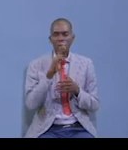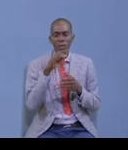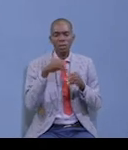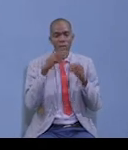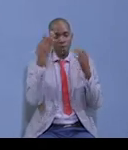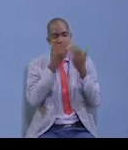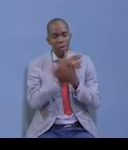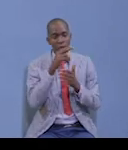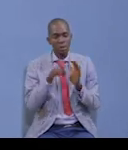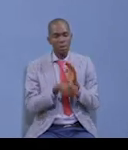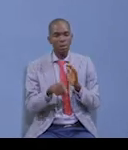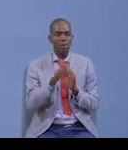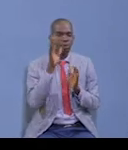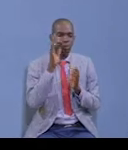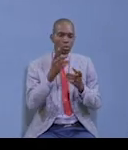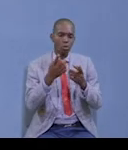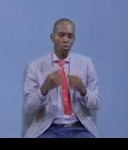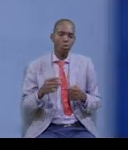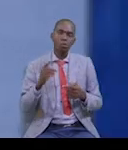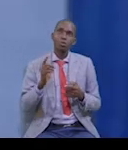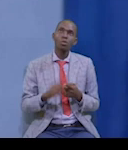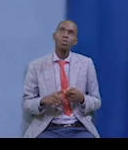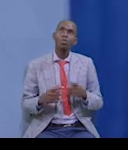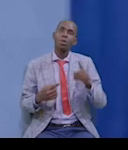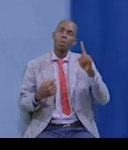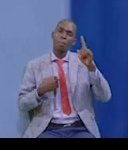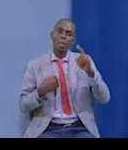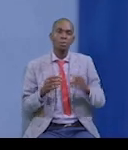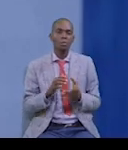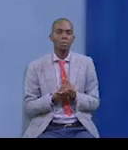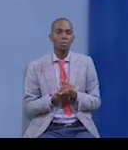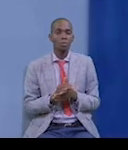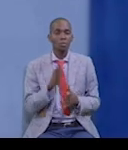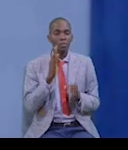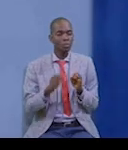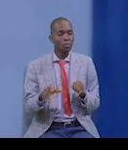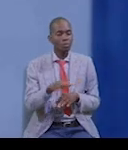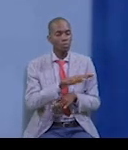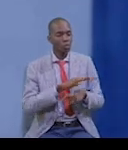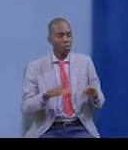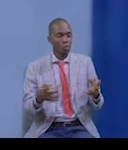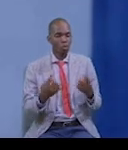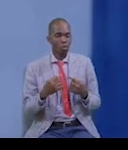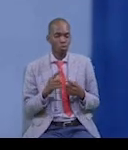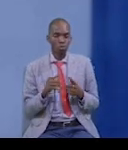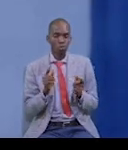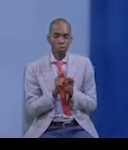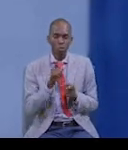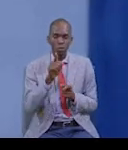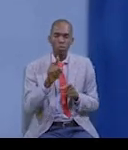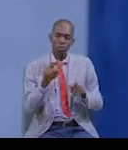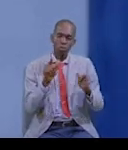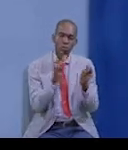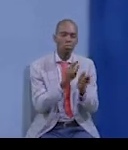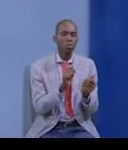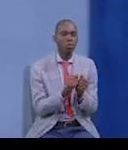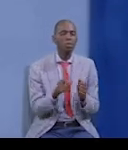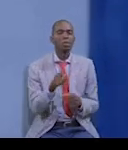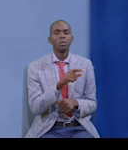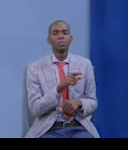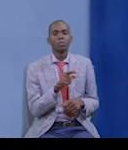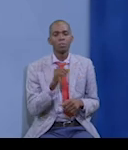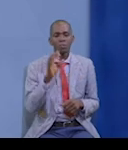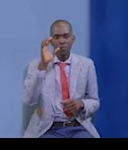me. వారికి అవసరమైతే వాళ్ళు నా దగ్గరికి వస్తారులే. If they don't come to you, go to them. ఏమండి వాళ్ళు రావడం కాదు నువ్వే వెళ్ళాలి. Seek